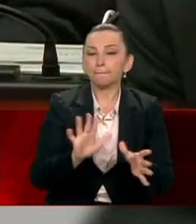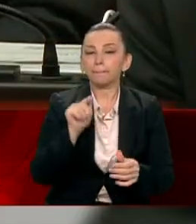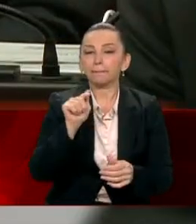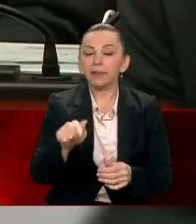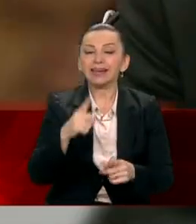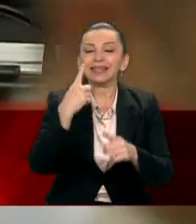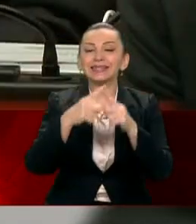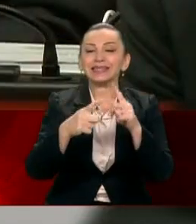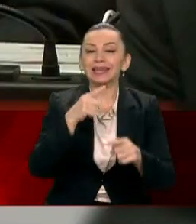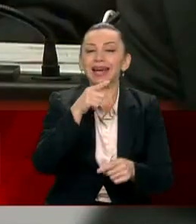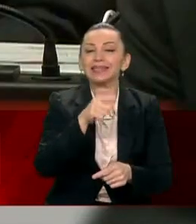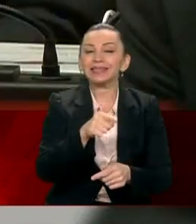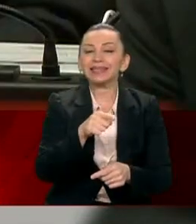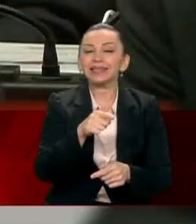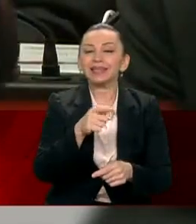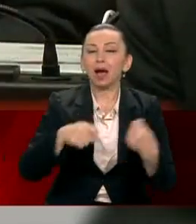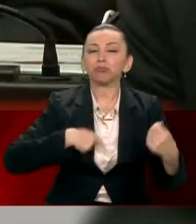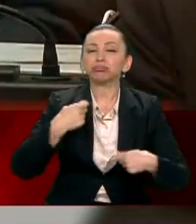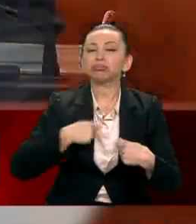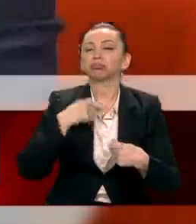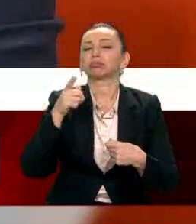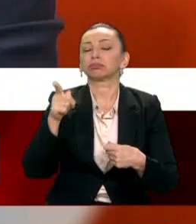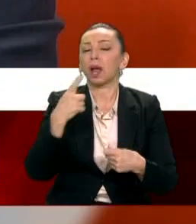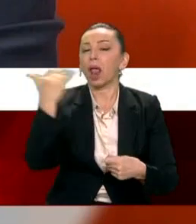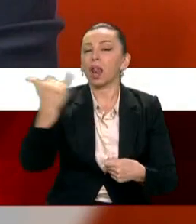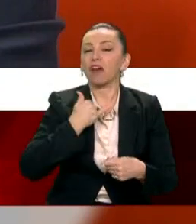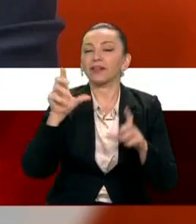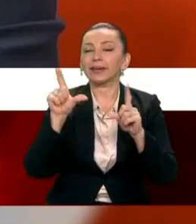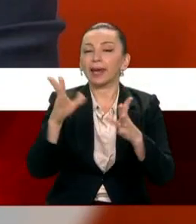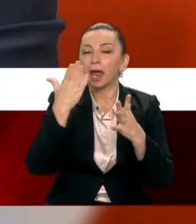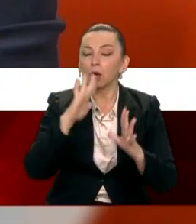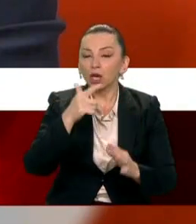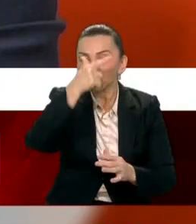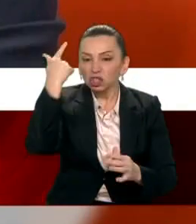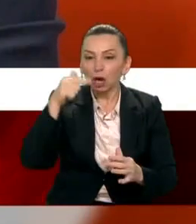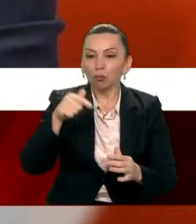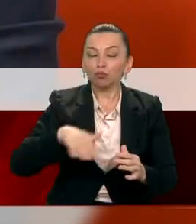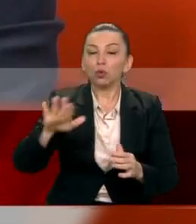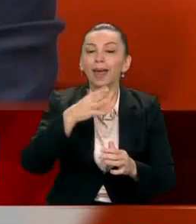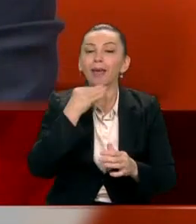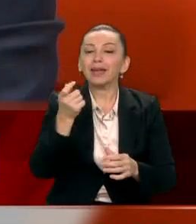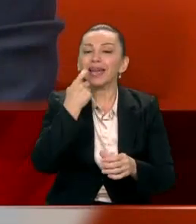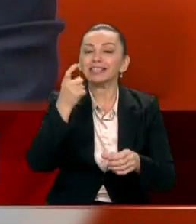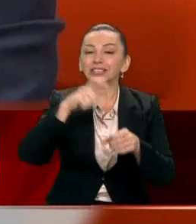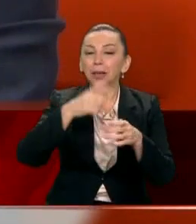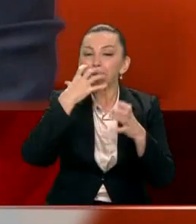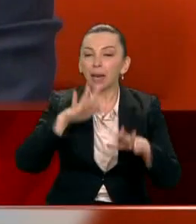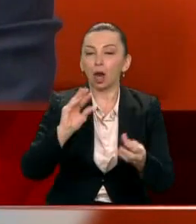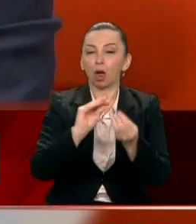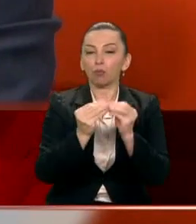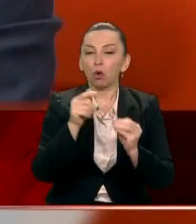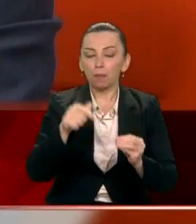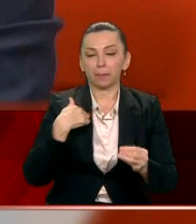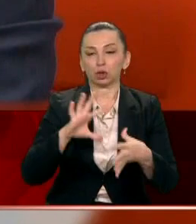üzerinden siyasi bir şey çıkarmaya çalışmaya gerek yok inşallah Burada hep beraber emeklilikte yaşa takılanlar problemi